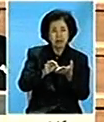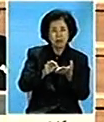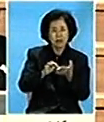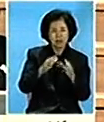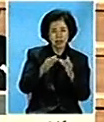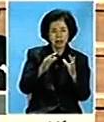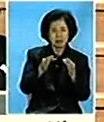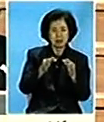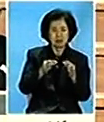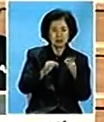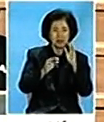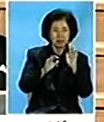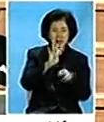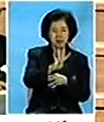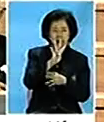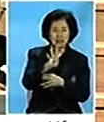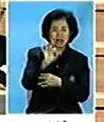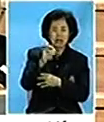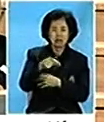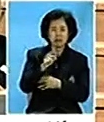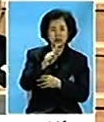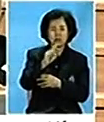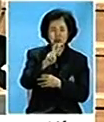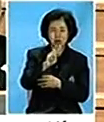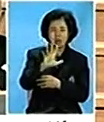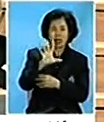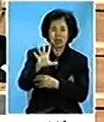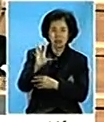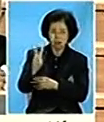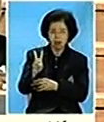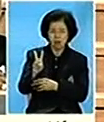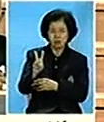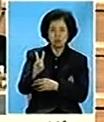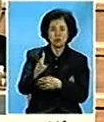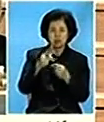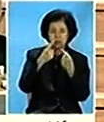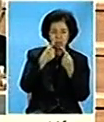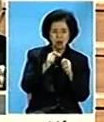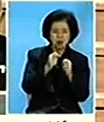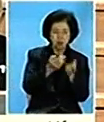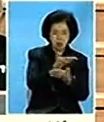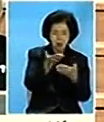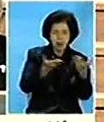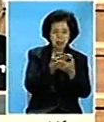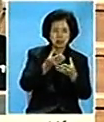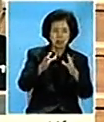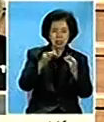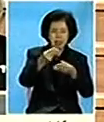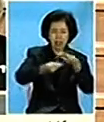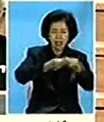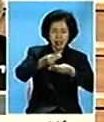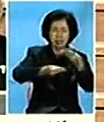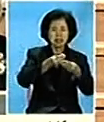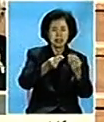ที่449/2552นะครับเป็นการตอบข้อหาลือในเรื่องของการขาย